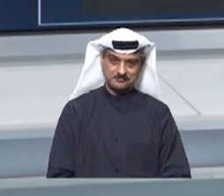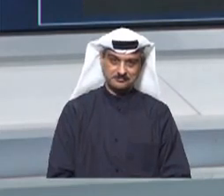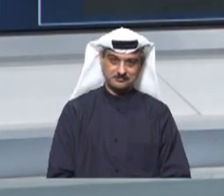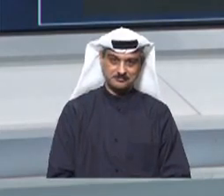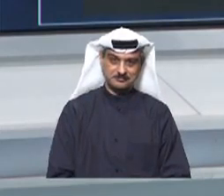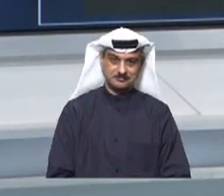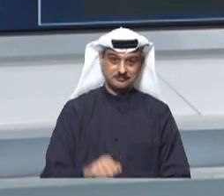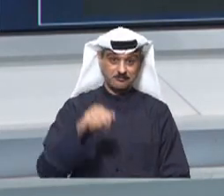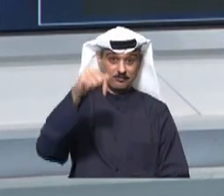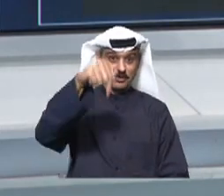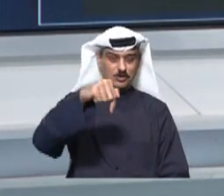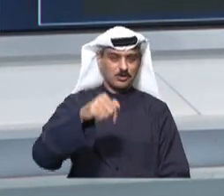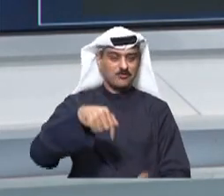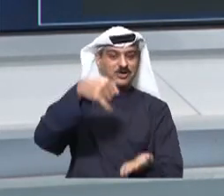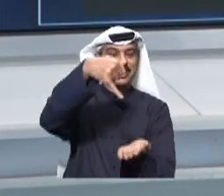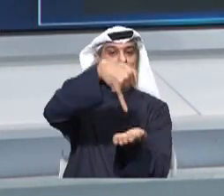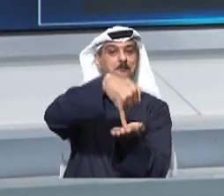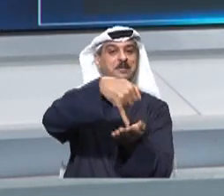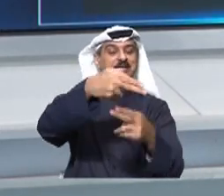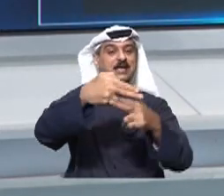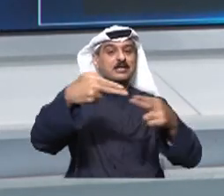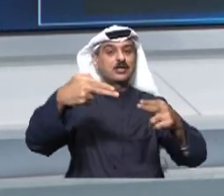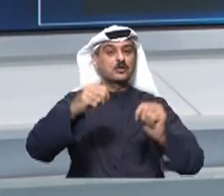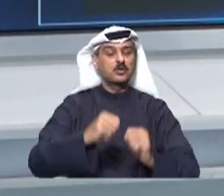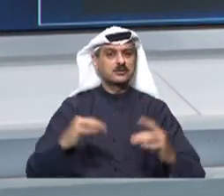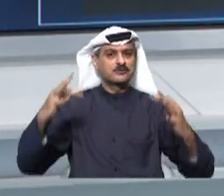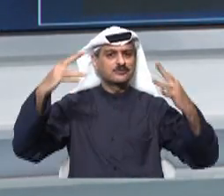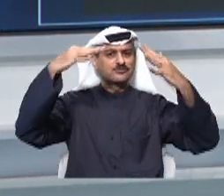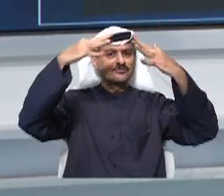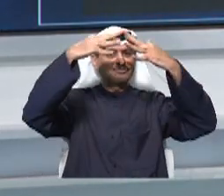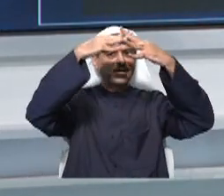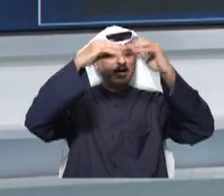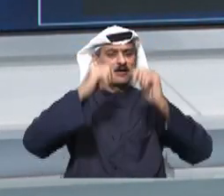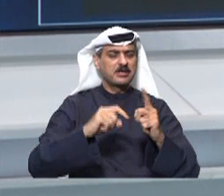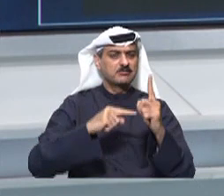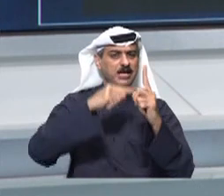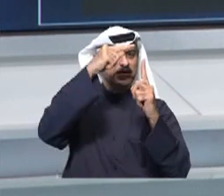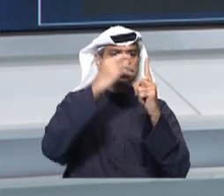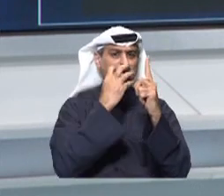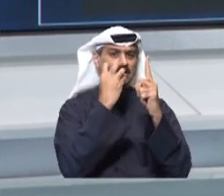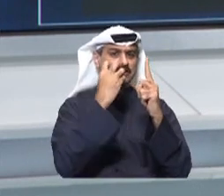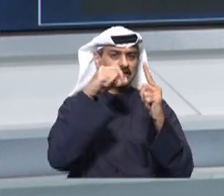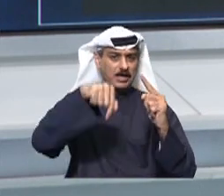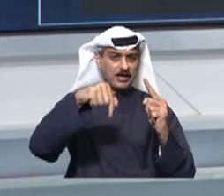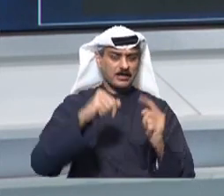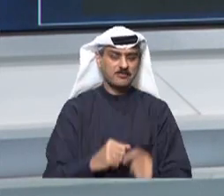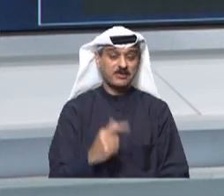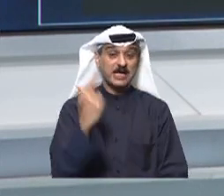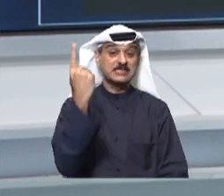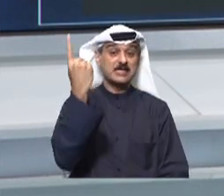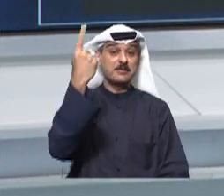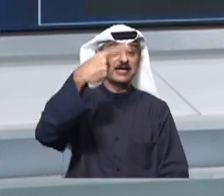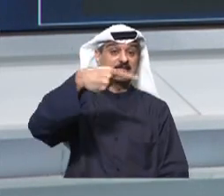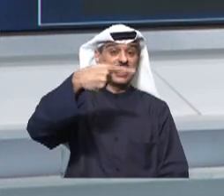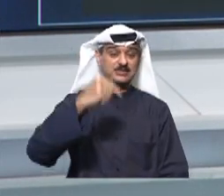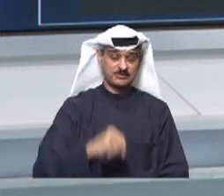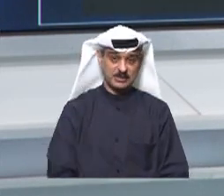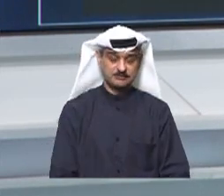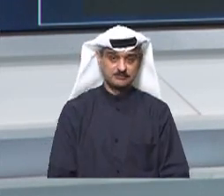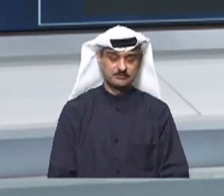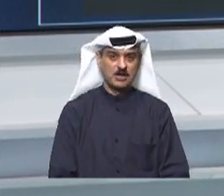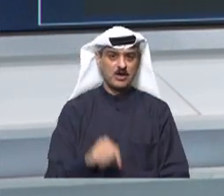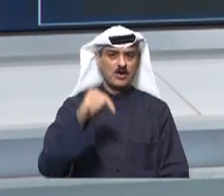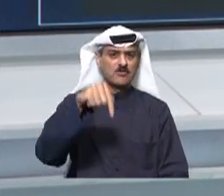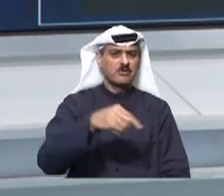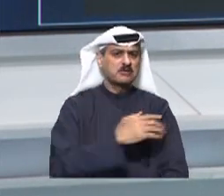للأجواء الحالية في مدينة الكويت، أجواء لا زالت غائمة جزئيا، وتصل درجة الحرارة حاليا إلى 17 درجة مئوية، لكن الحرارة